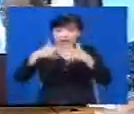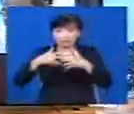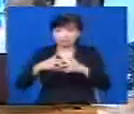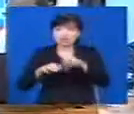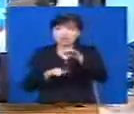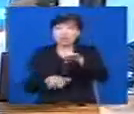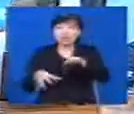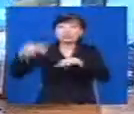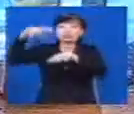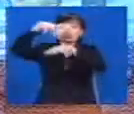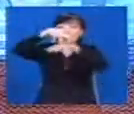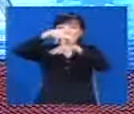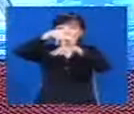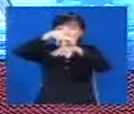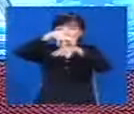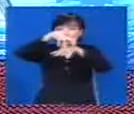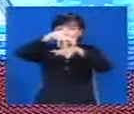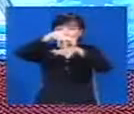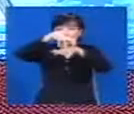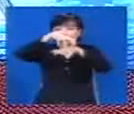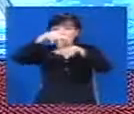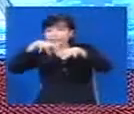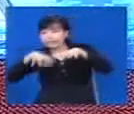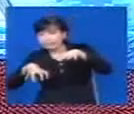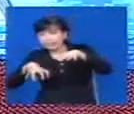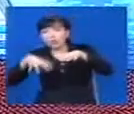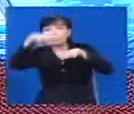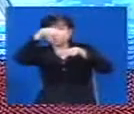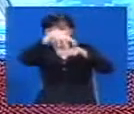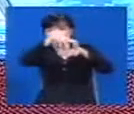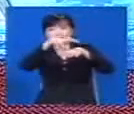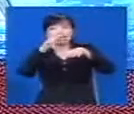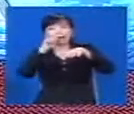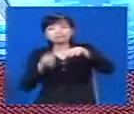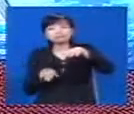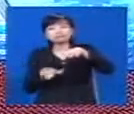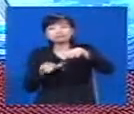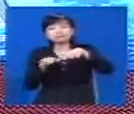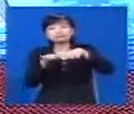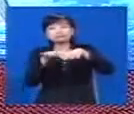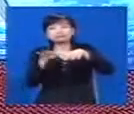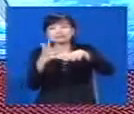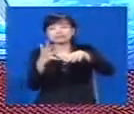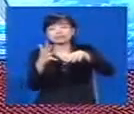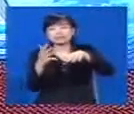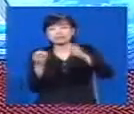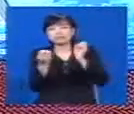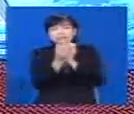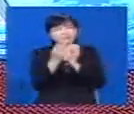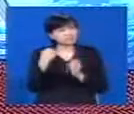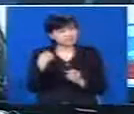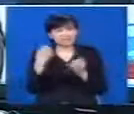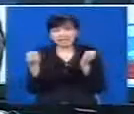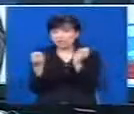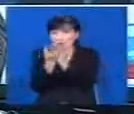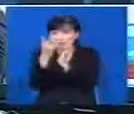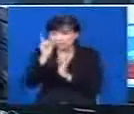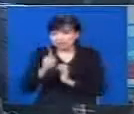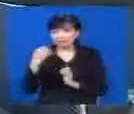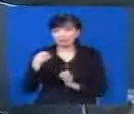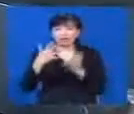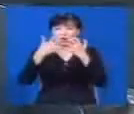บยกเว้นโรงงานเดียวๆที่ตั้งอยู่ข้างนอกและอยู่ริมแม่น้ำก็มีโรงงานได้รับผลกระทบบ้างประมาณ10กว่าโรงครับ ครับท่านสุพ